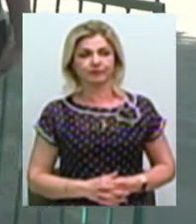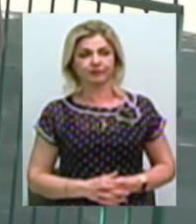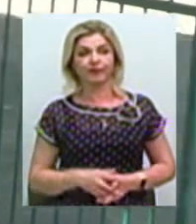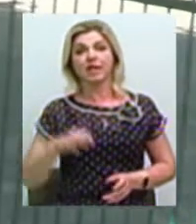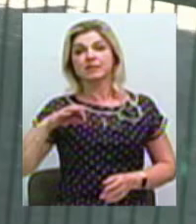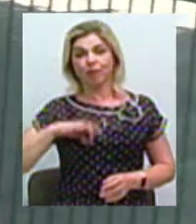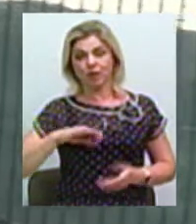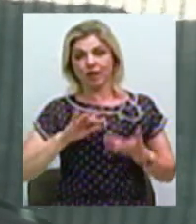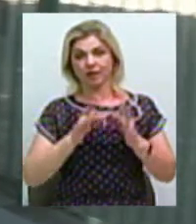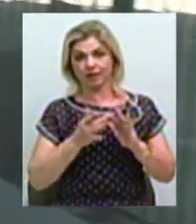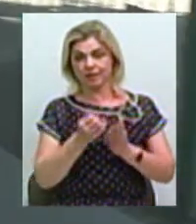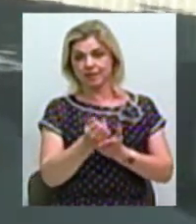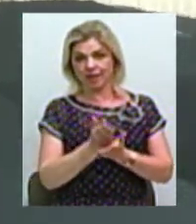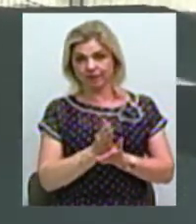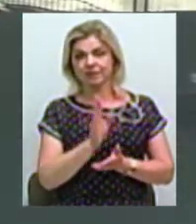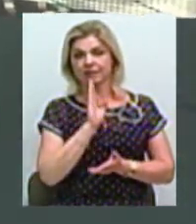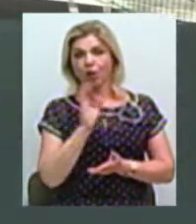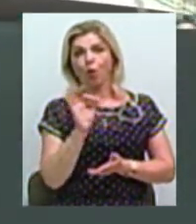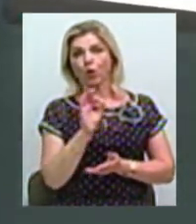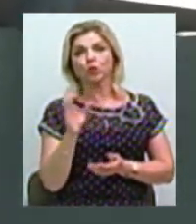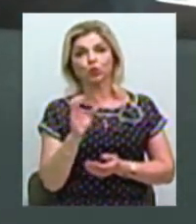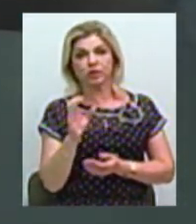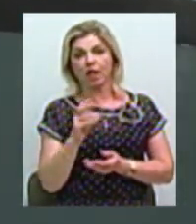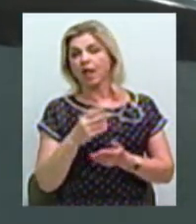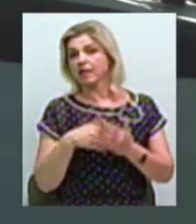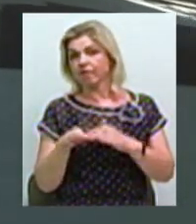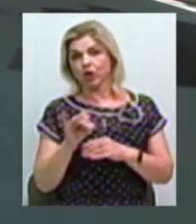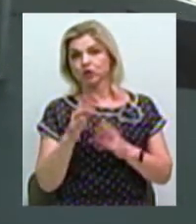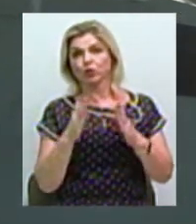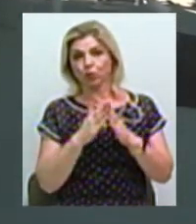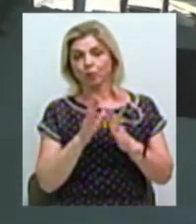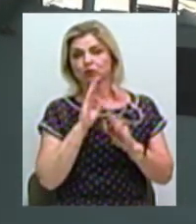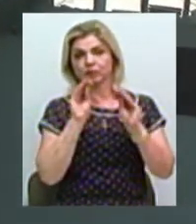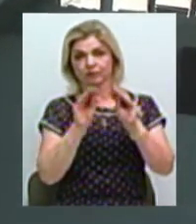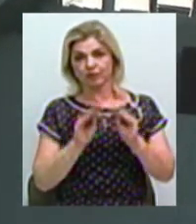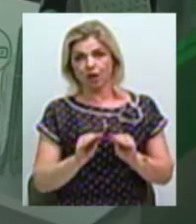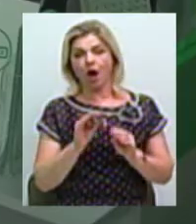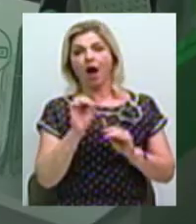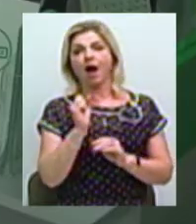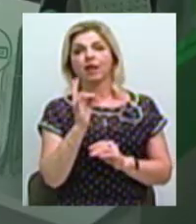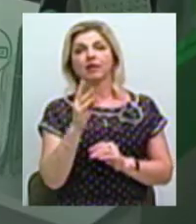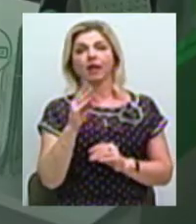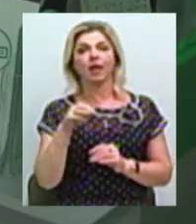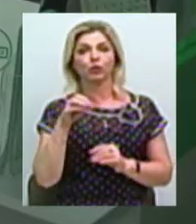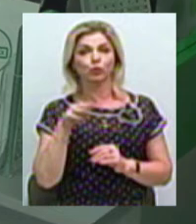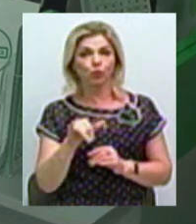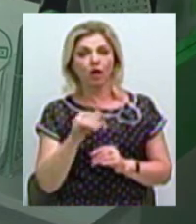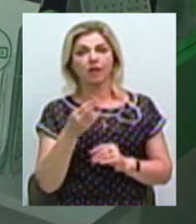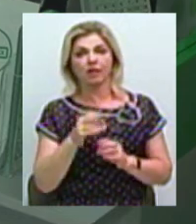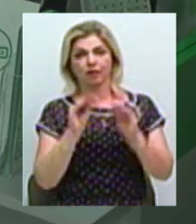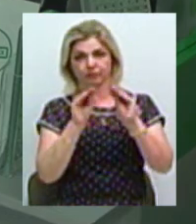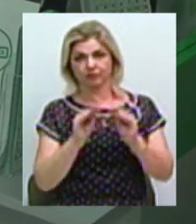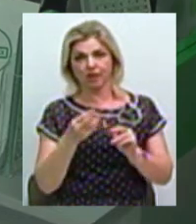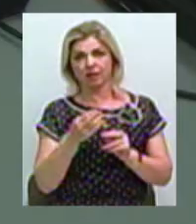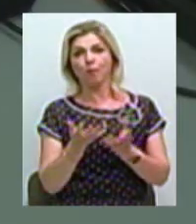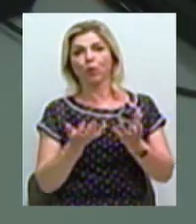Скористалася електронним сервісом Ольга Сусленко. Не виходячи з дому, жінка заповнила онлайн-анкету для отримання необхідної послуги.